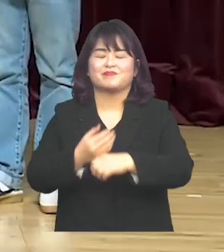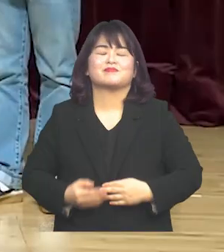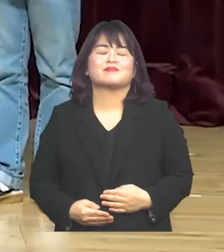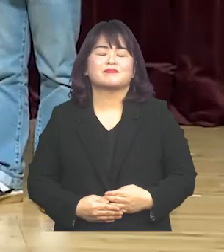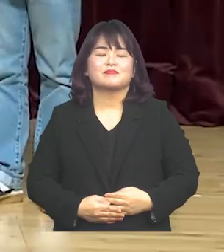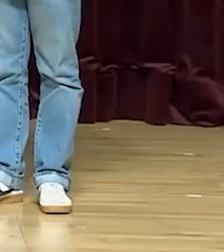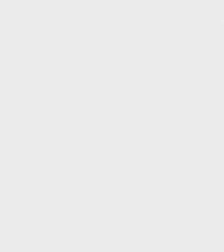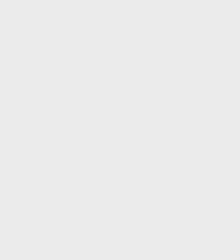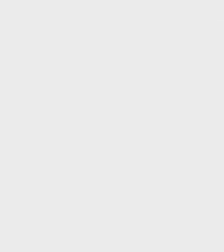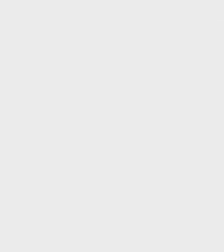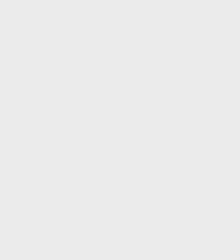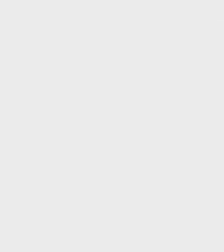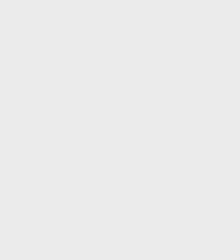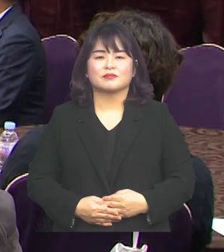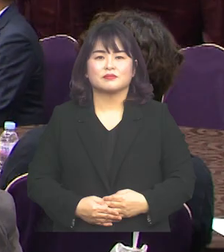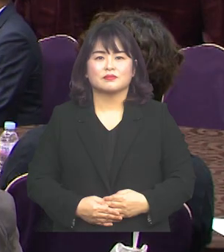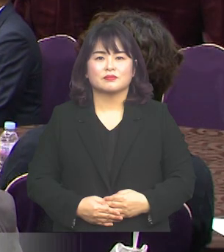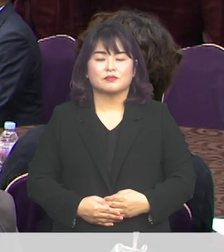전했습니다.